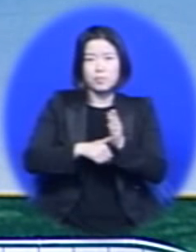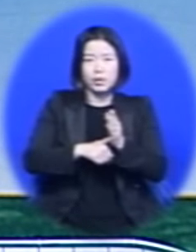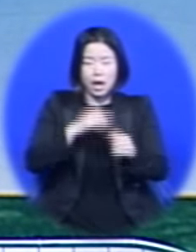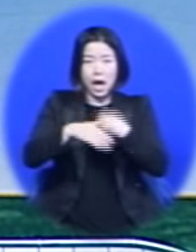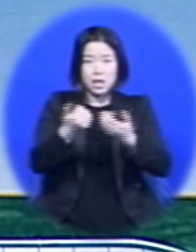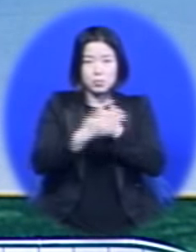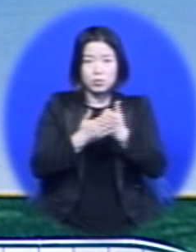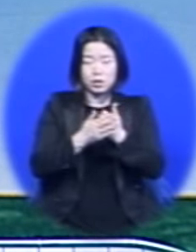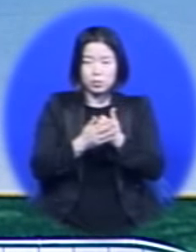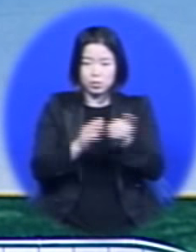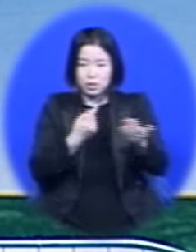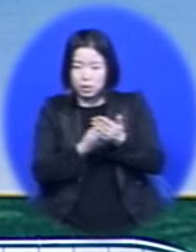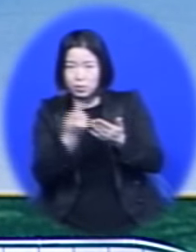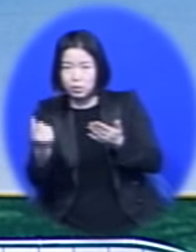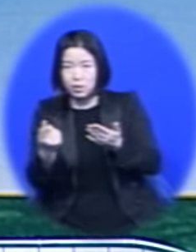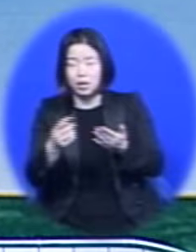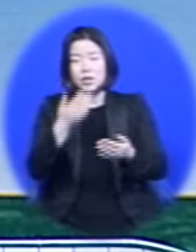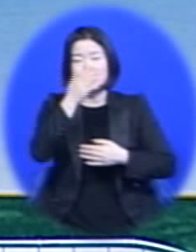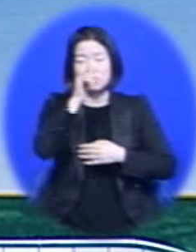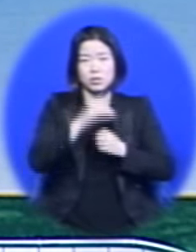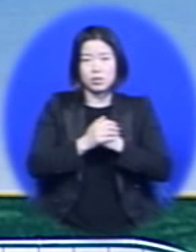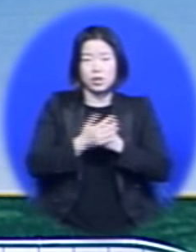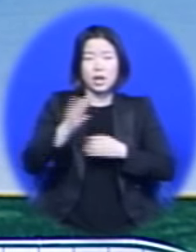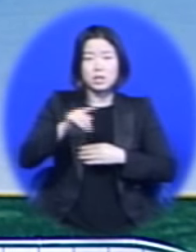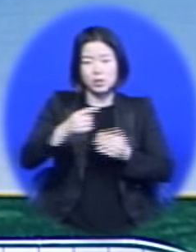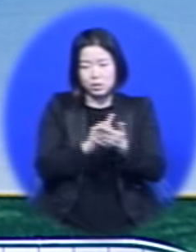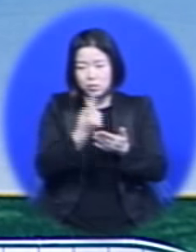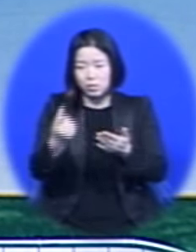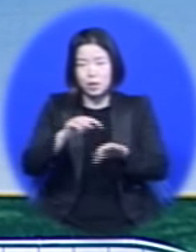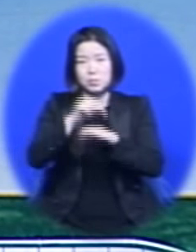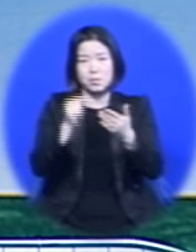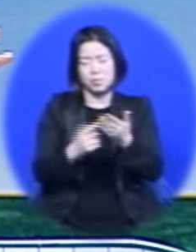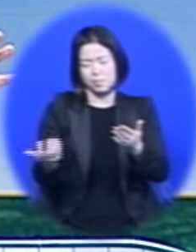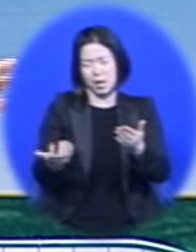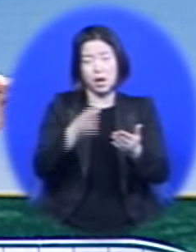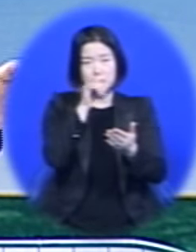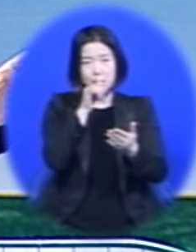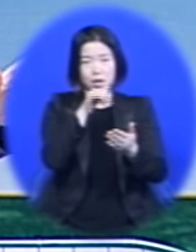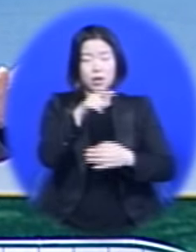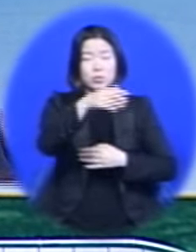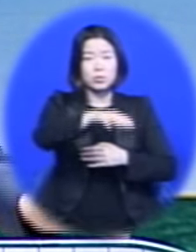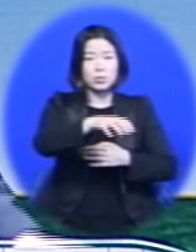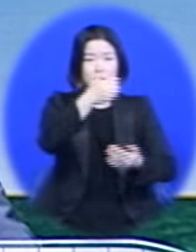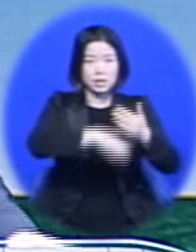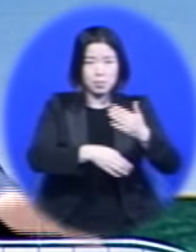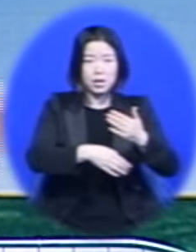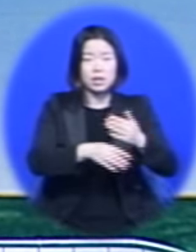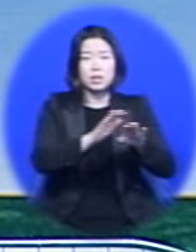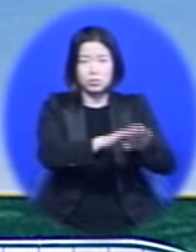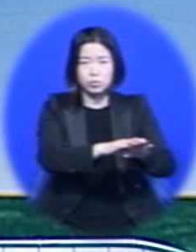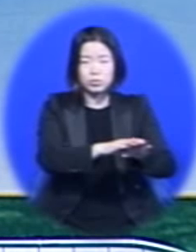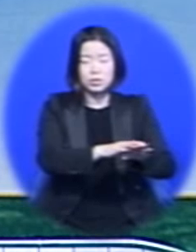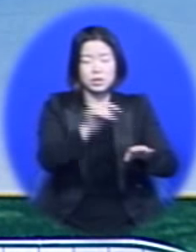있었지만 떠나는 마음은 너무나 고통스러웠다. 그 예멘에 있는 사람들을 내버려 둔 채로